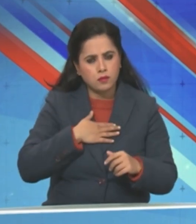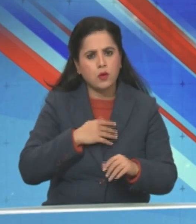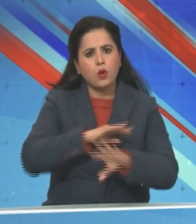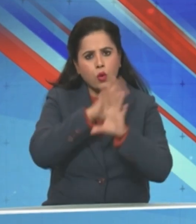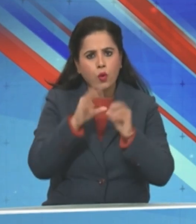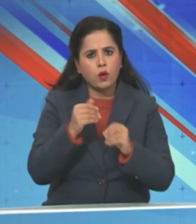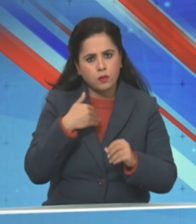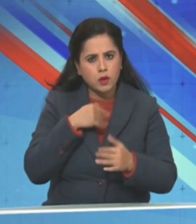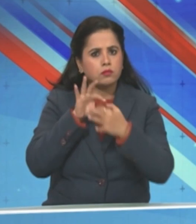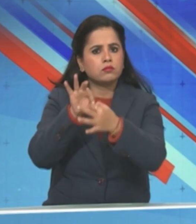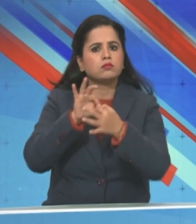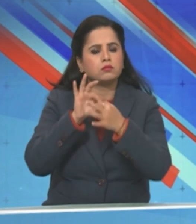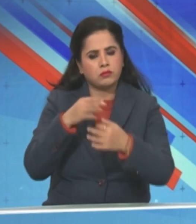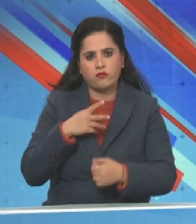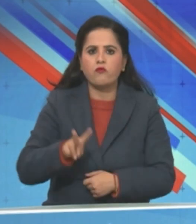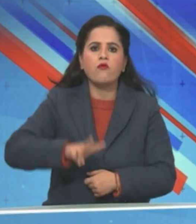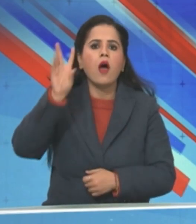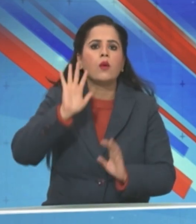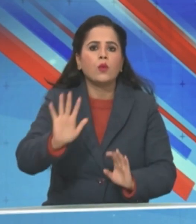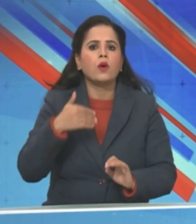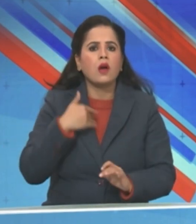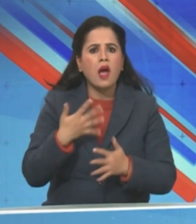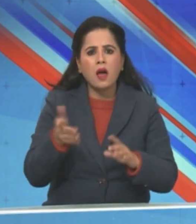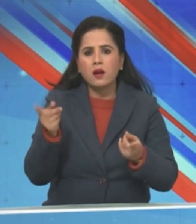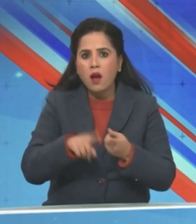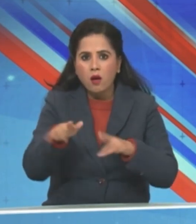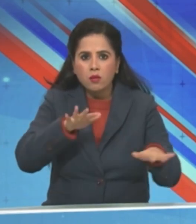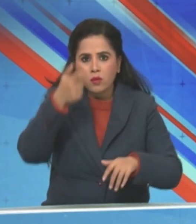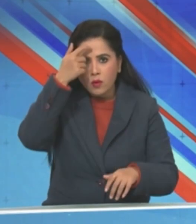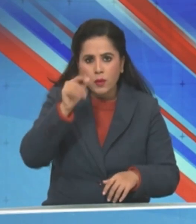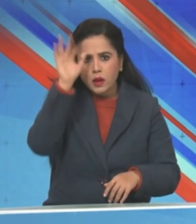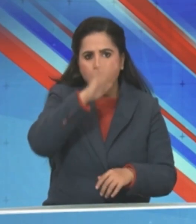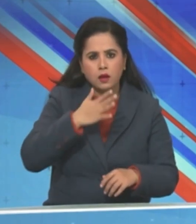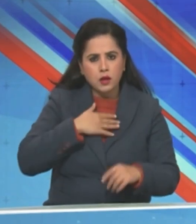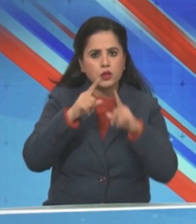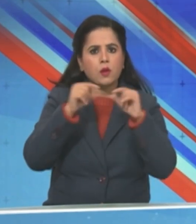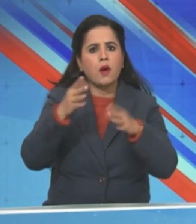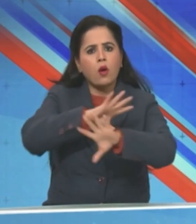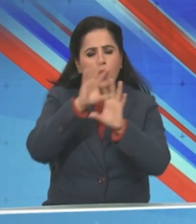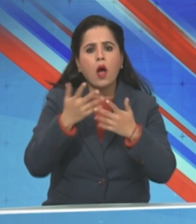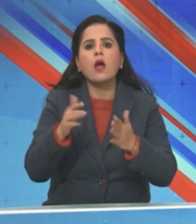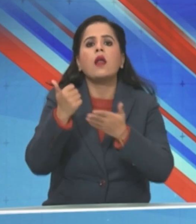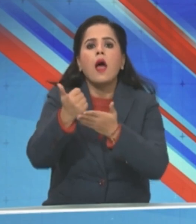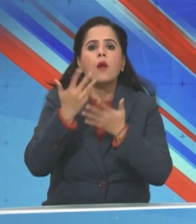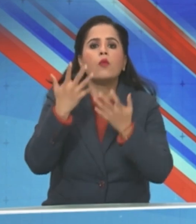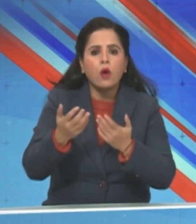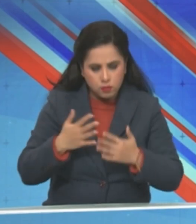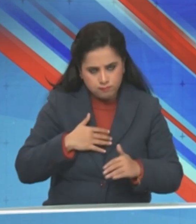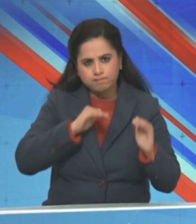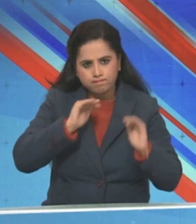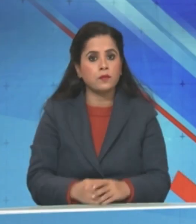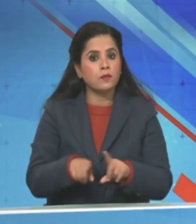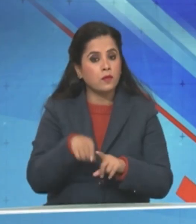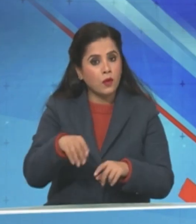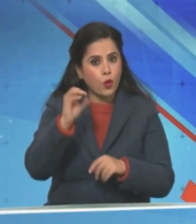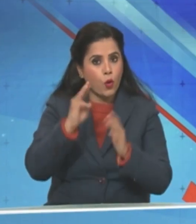साथ अपने संबंधों को महत्व देता है और आपदा की इस घड़ी में भारत जापान को हर संभव सहायता देने के लिए